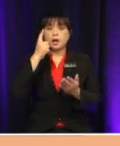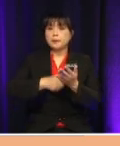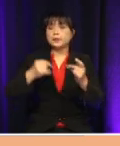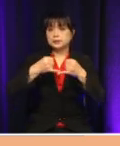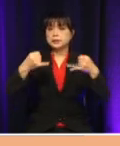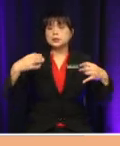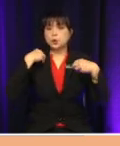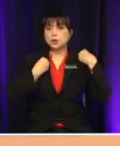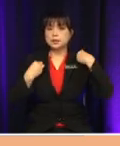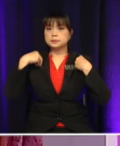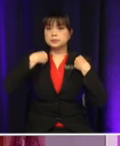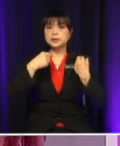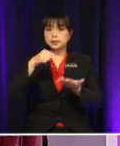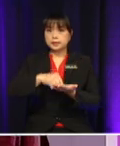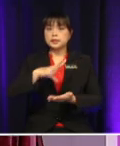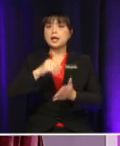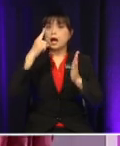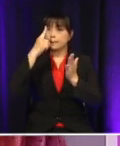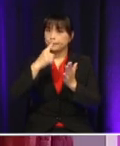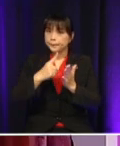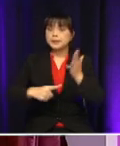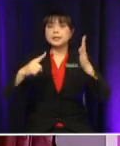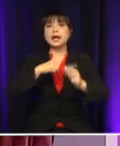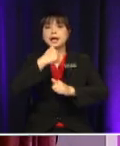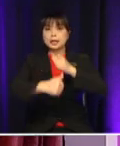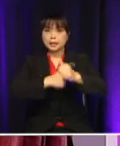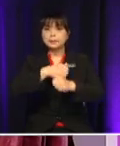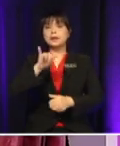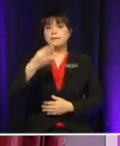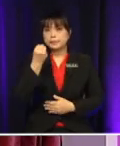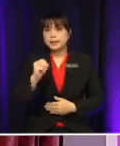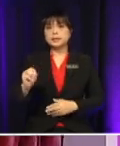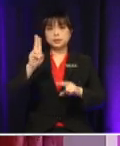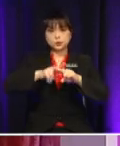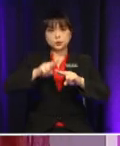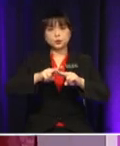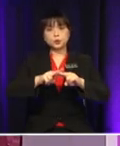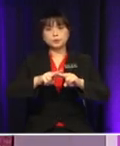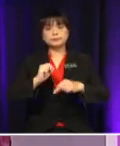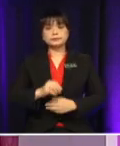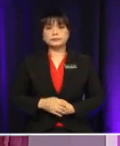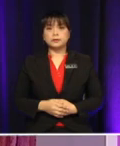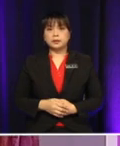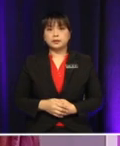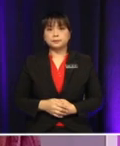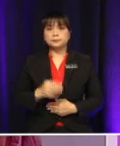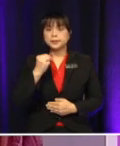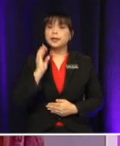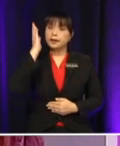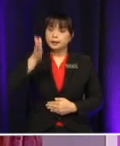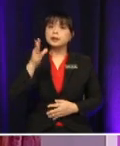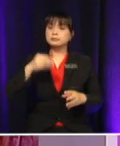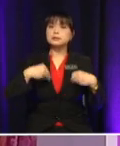mekanisme ini and Apakah alam yang berkeduduki itu ya Oke jangan bimbang mereka akan memberi organisme yang